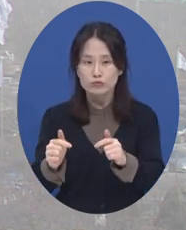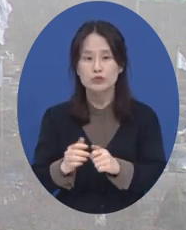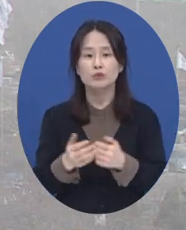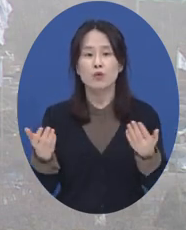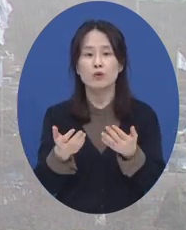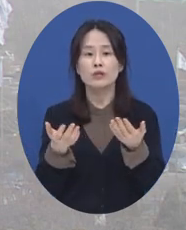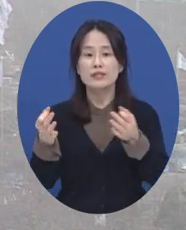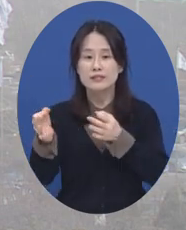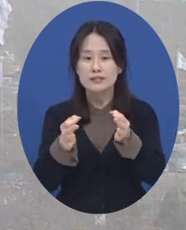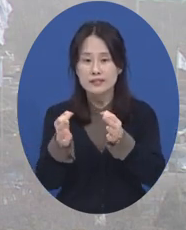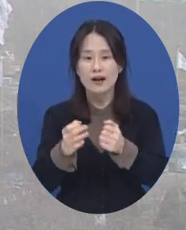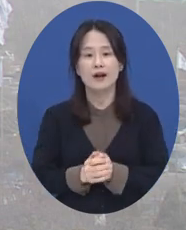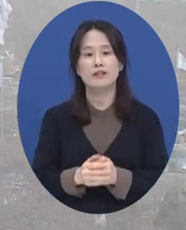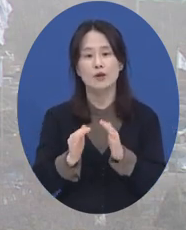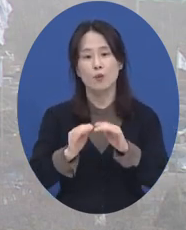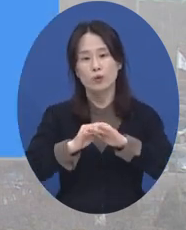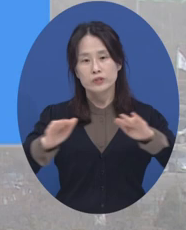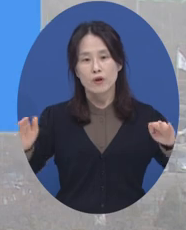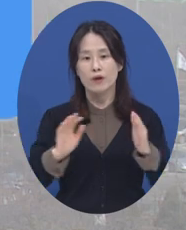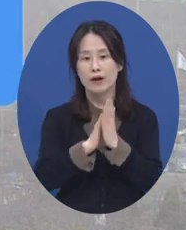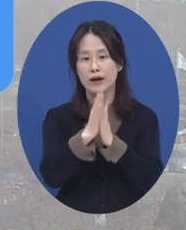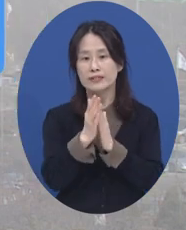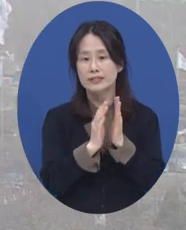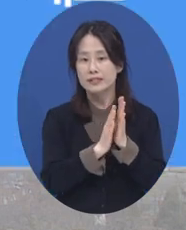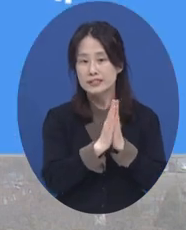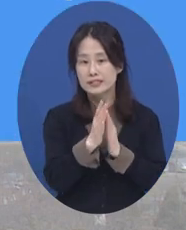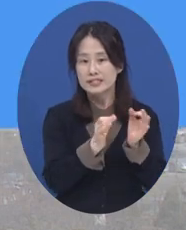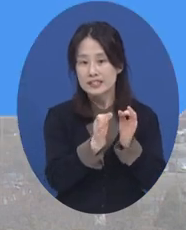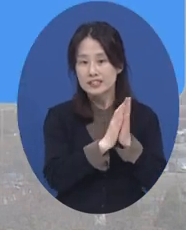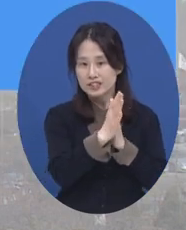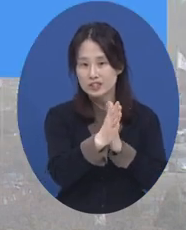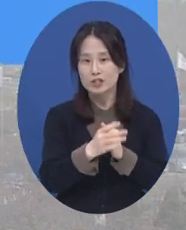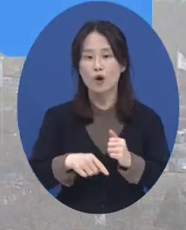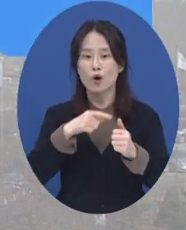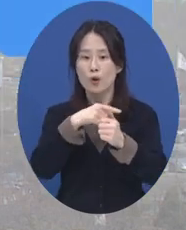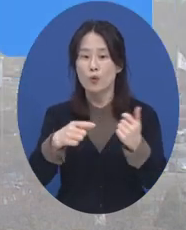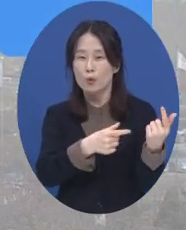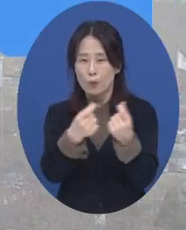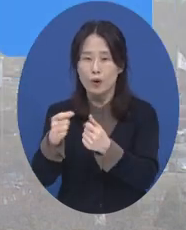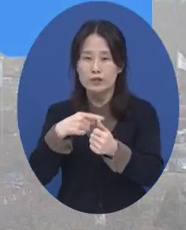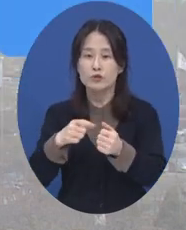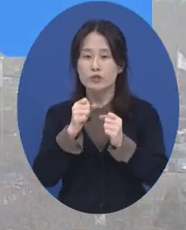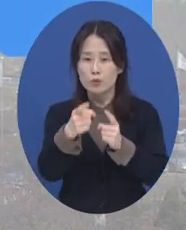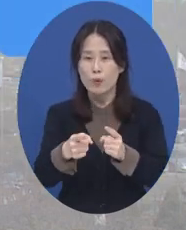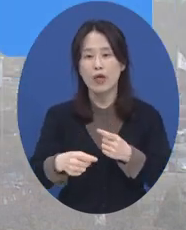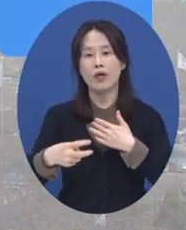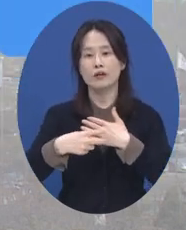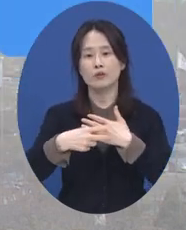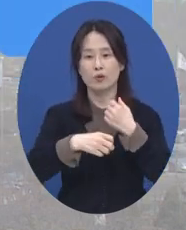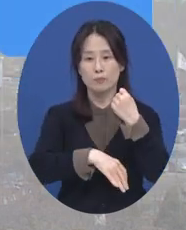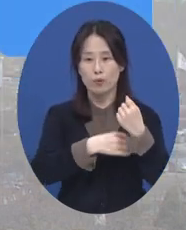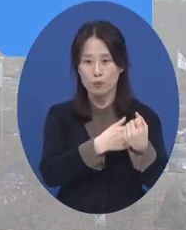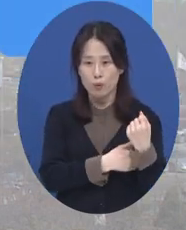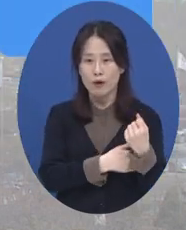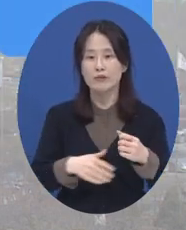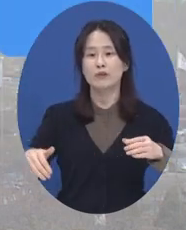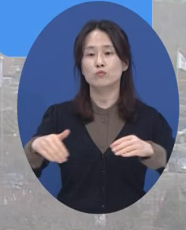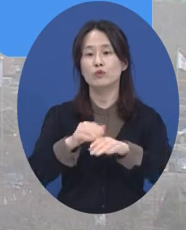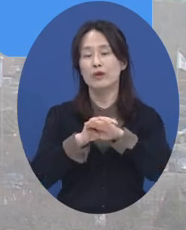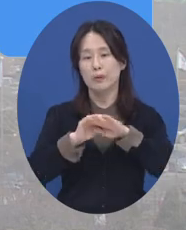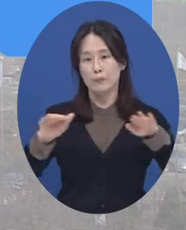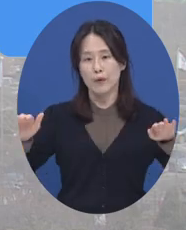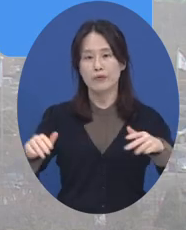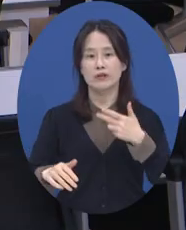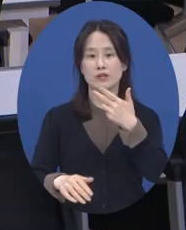노동시장, 공정한 시장 질서, 고른 교육 기회, 의료 기본권, 문화 형평성이